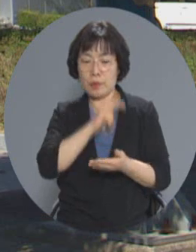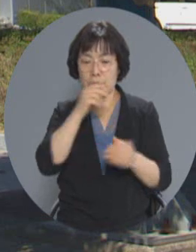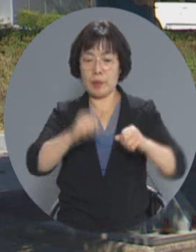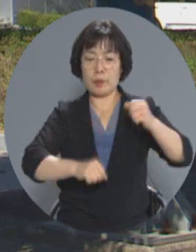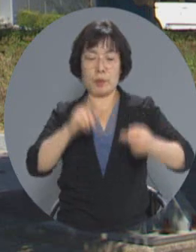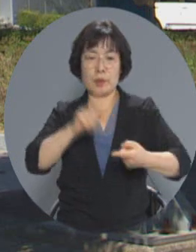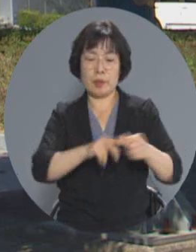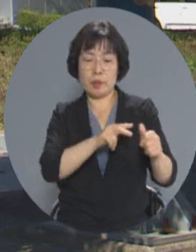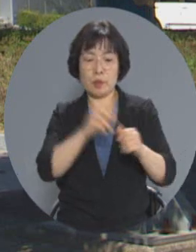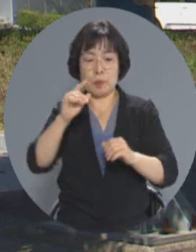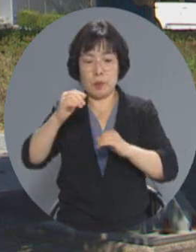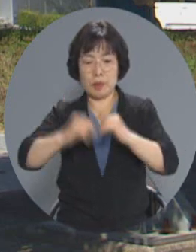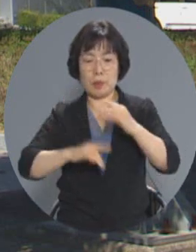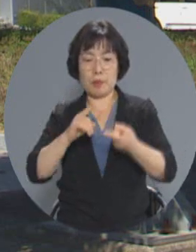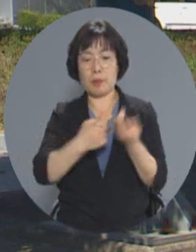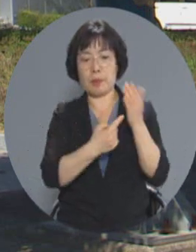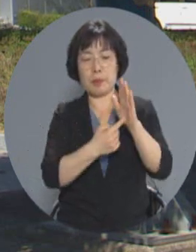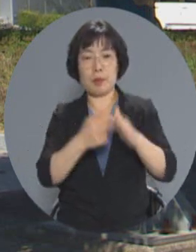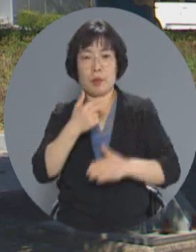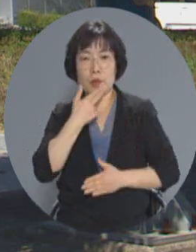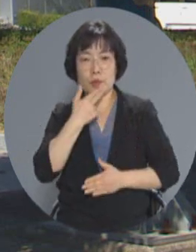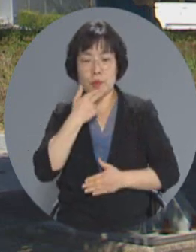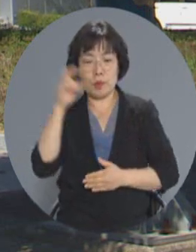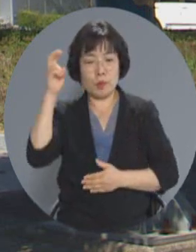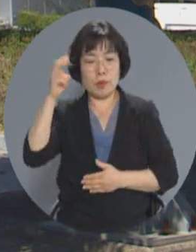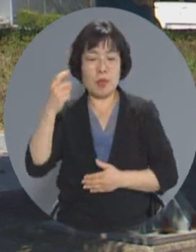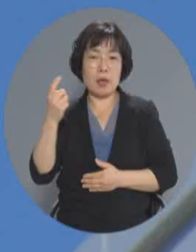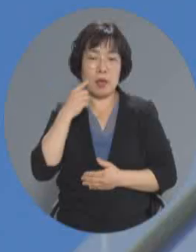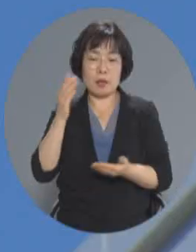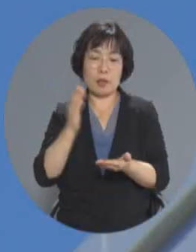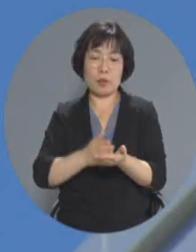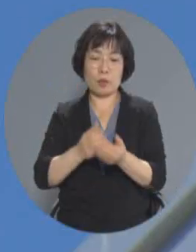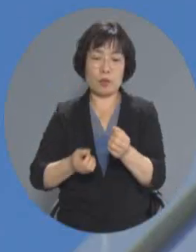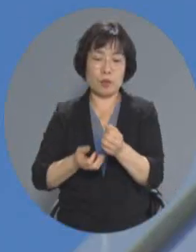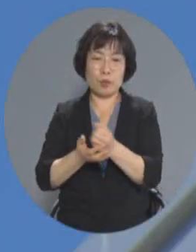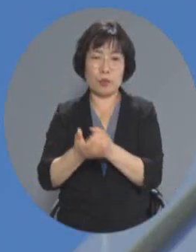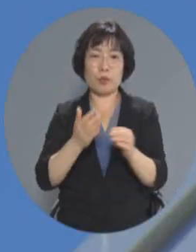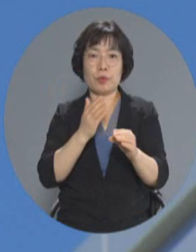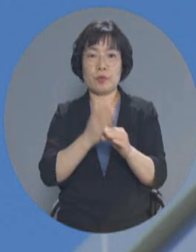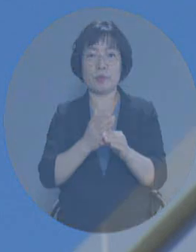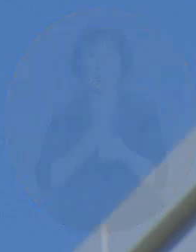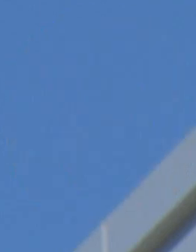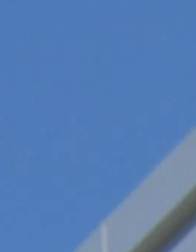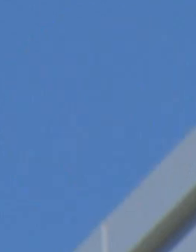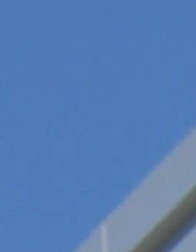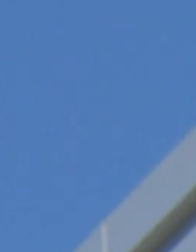대한 정보 대부분을 비공개하면서 추측성 가짜뉴스가 양산되고 있습니다.